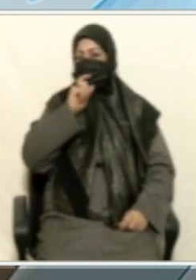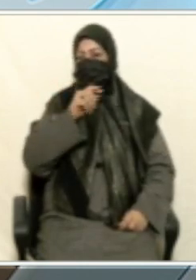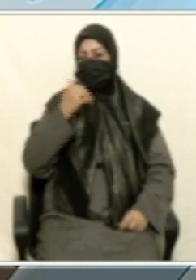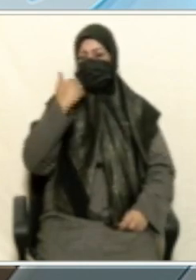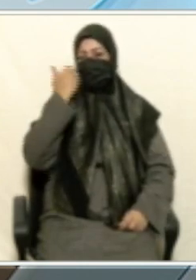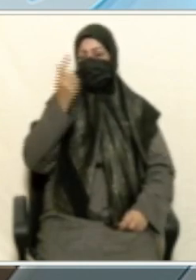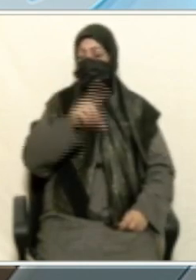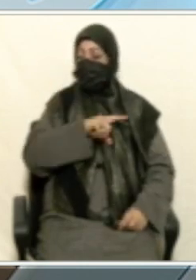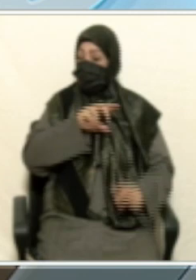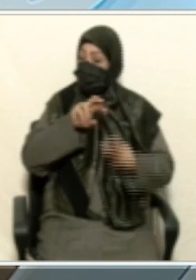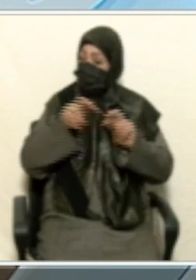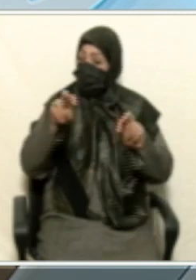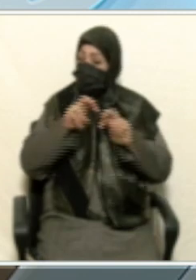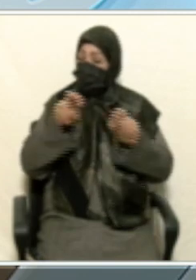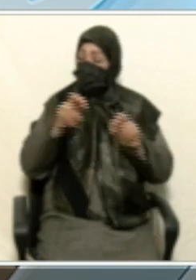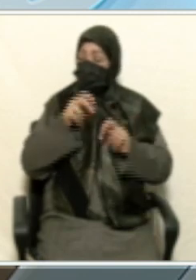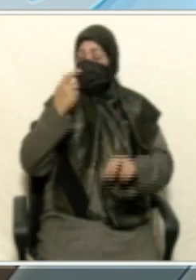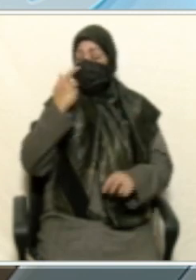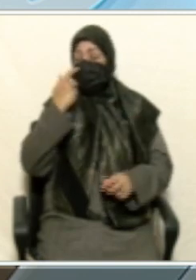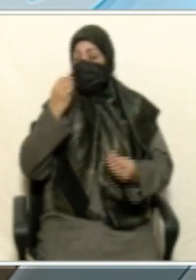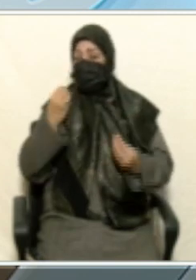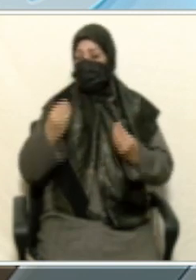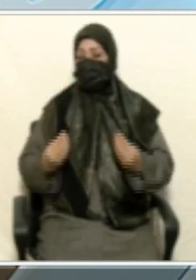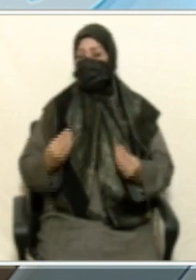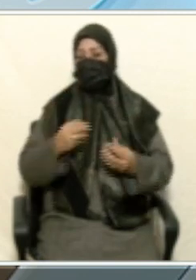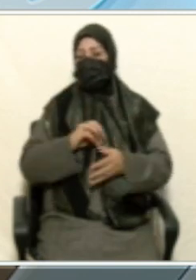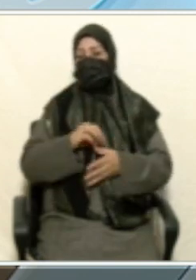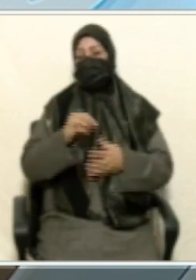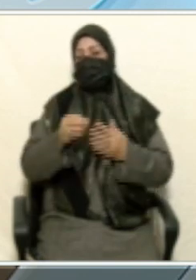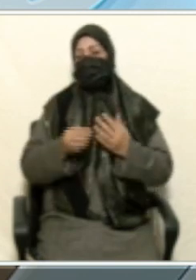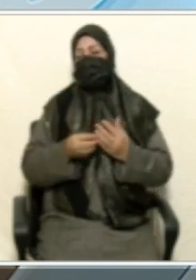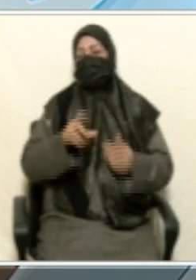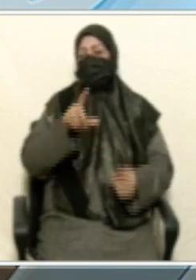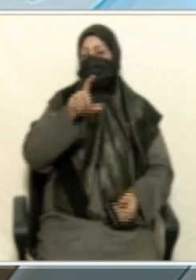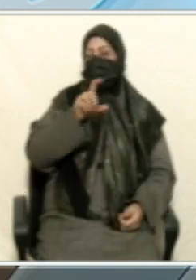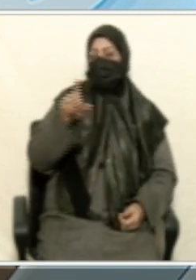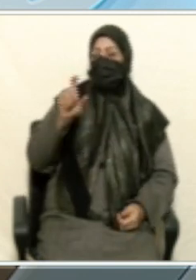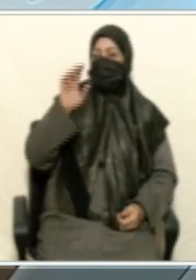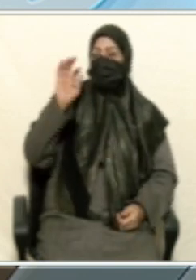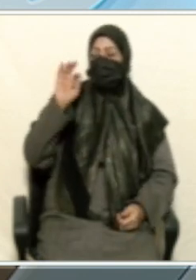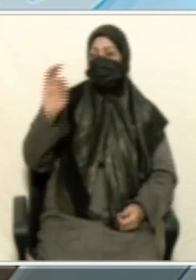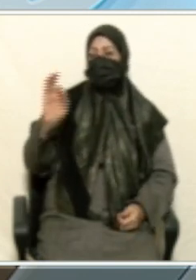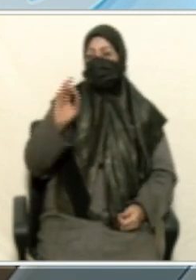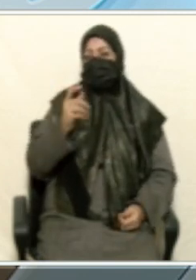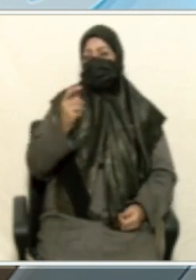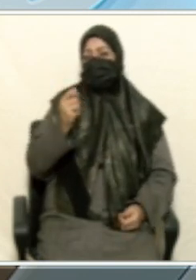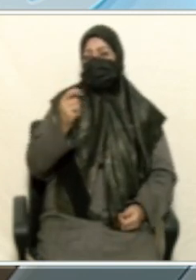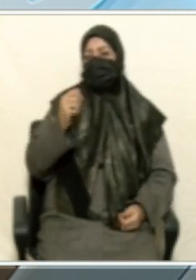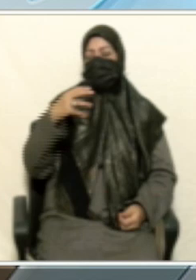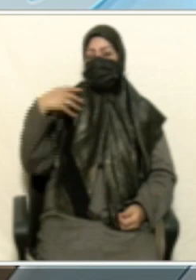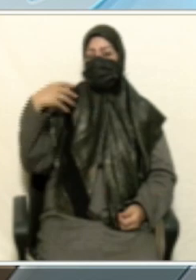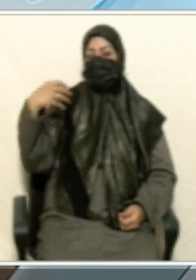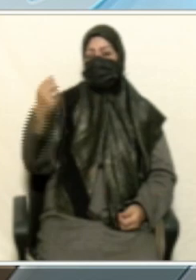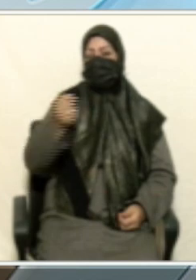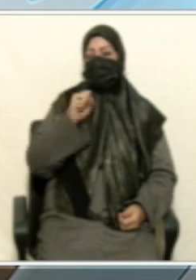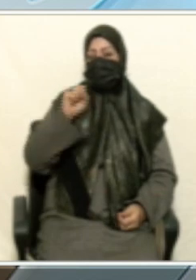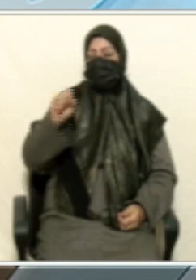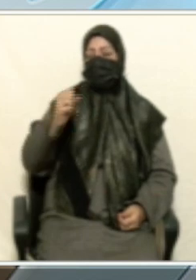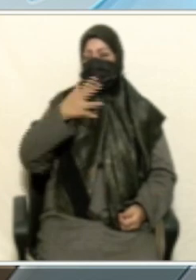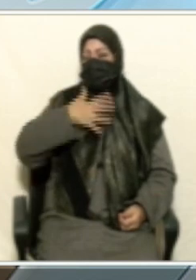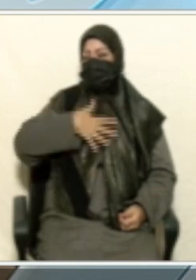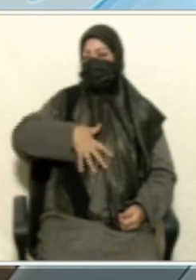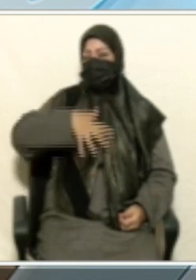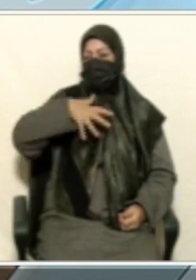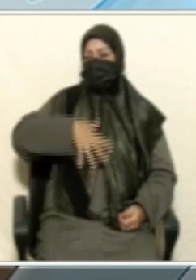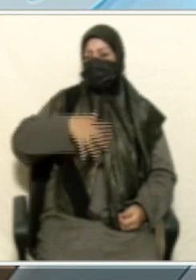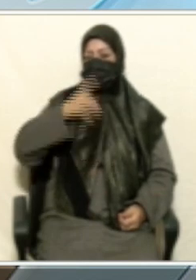لأن حق المسلم ليس حقا ماديا فقط، بل منه ما هو حق معنوي. أن تتهم إنسان بالسرقة،